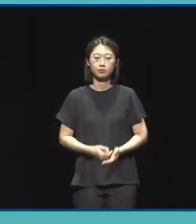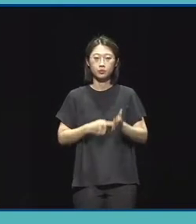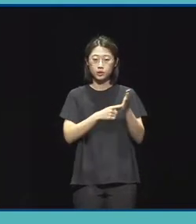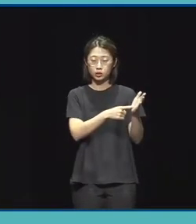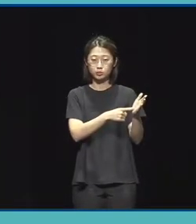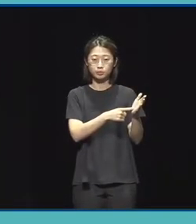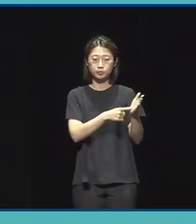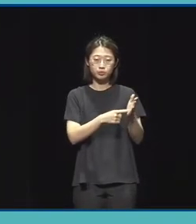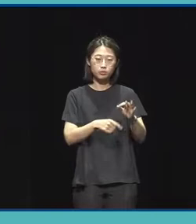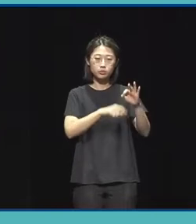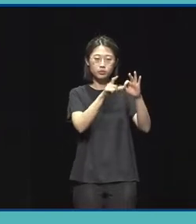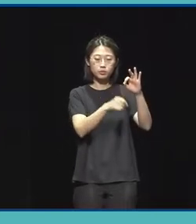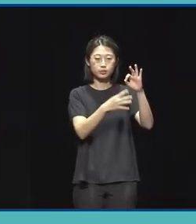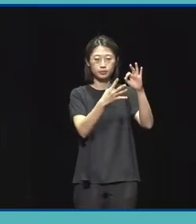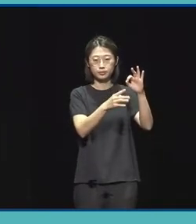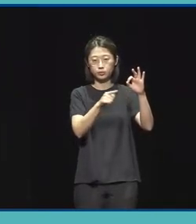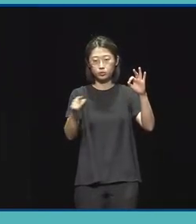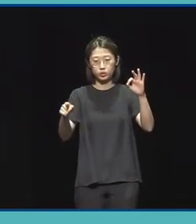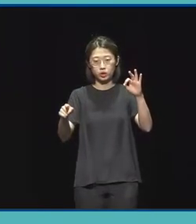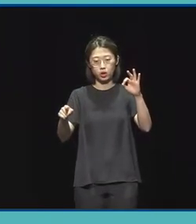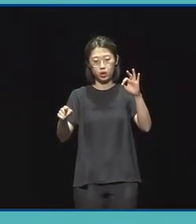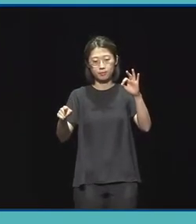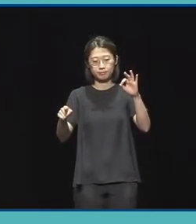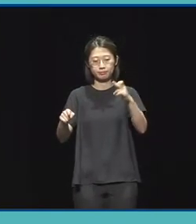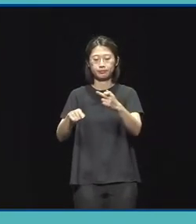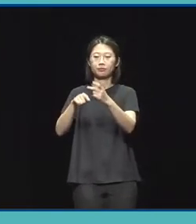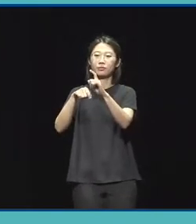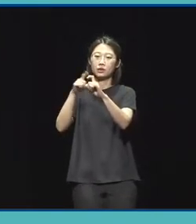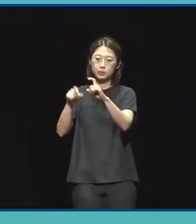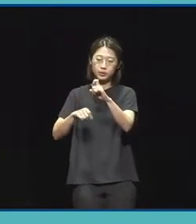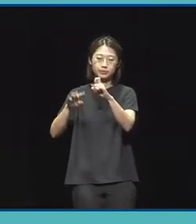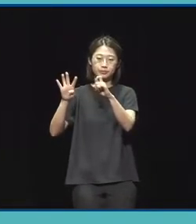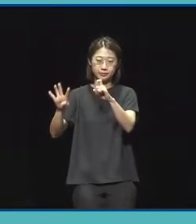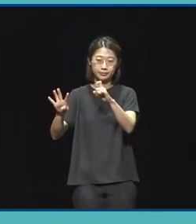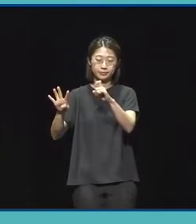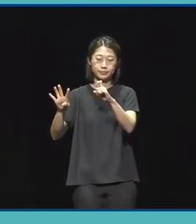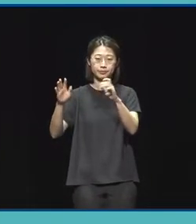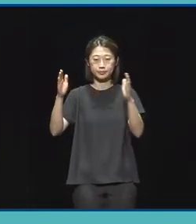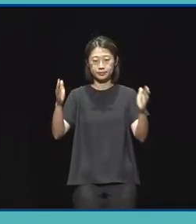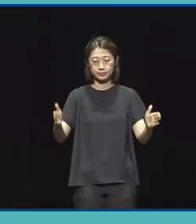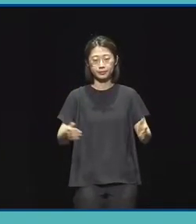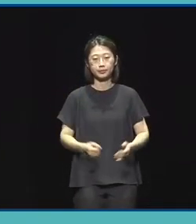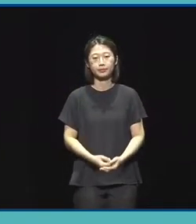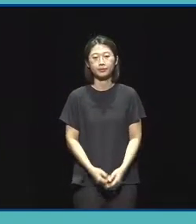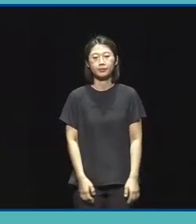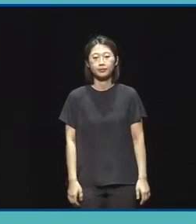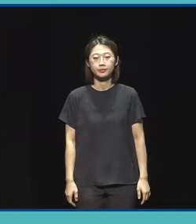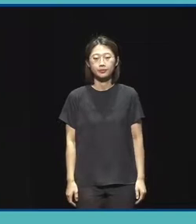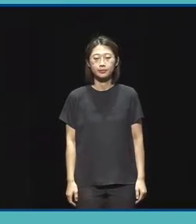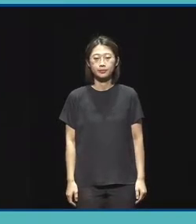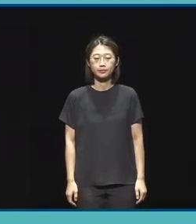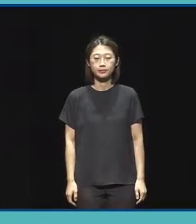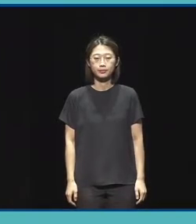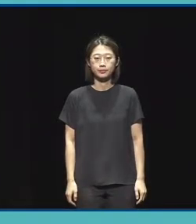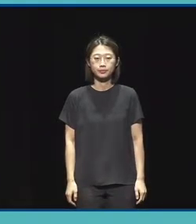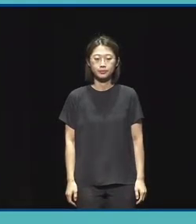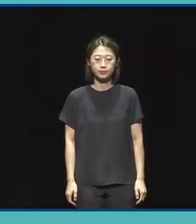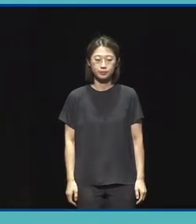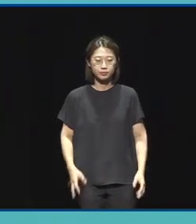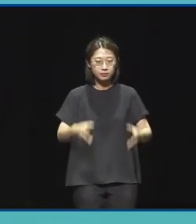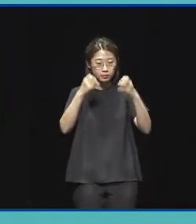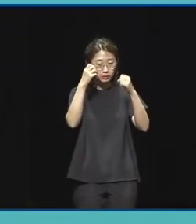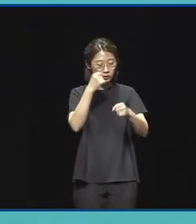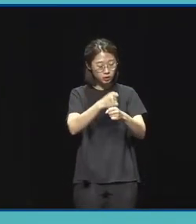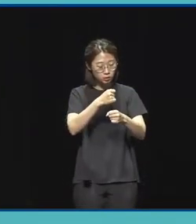신청기간은 10월 4일부터 11월 4일까지 이렇게 신청 기간을 갖고 있고요